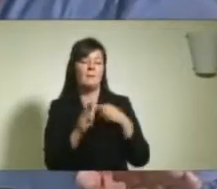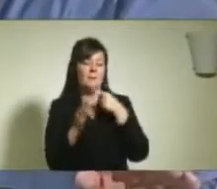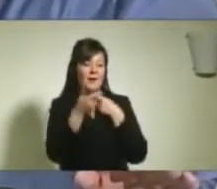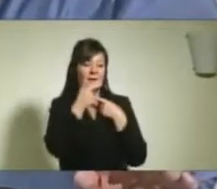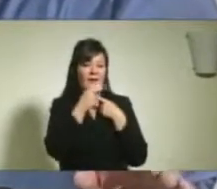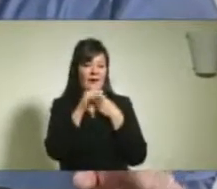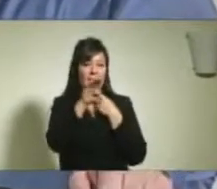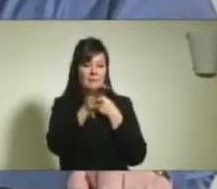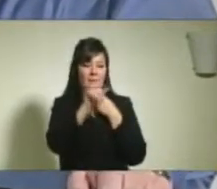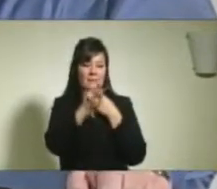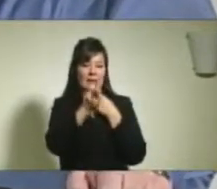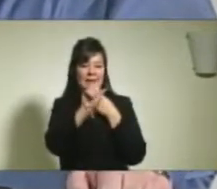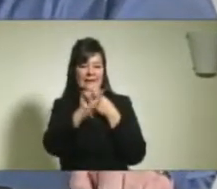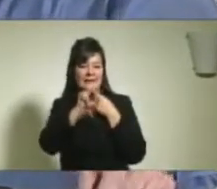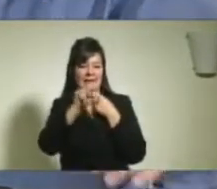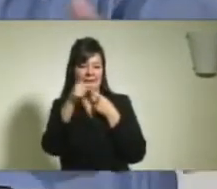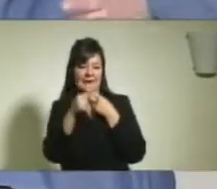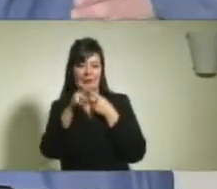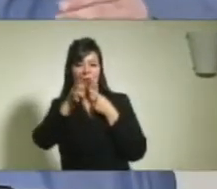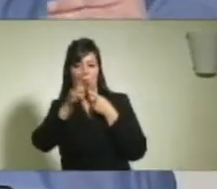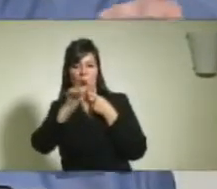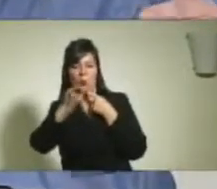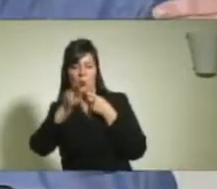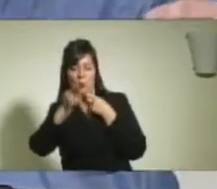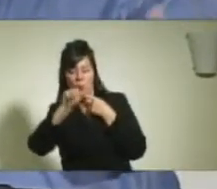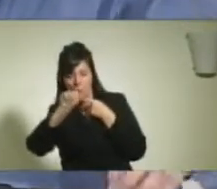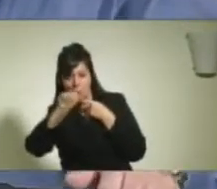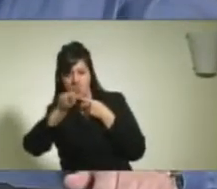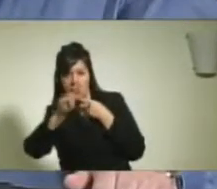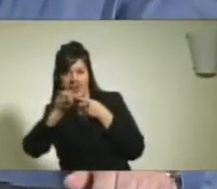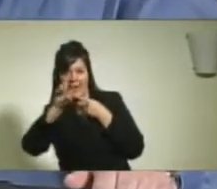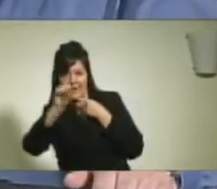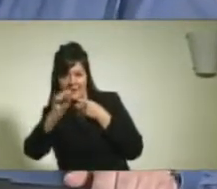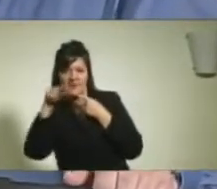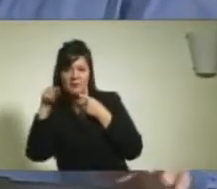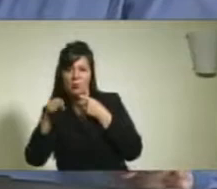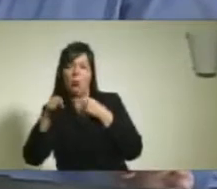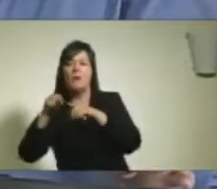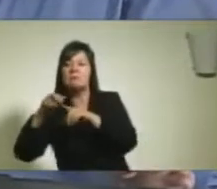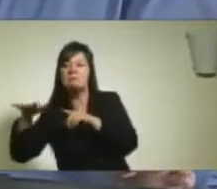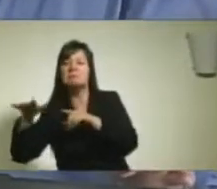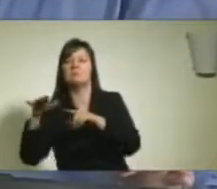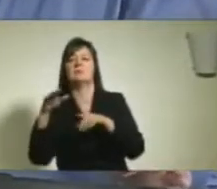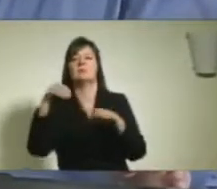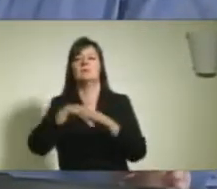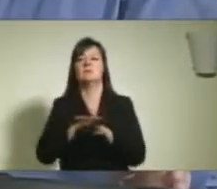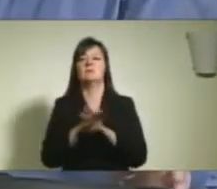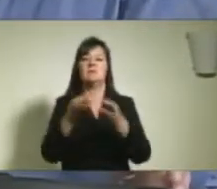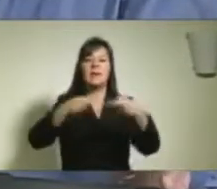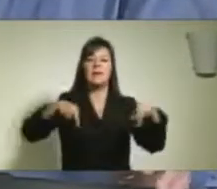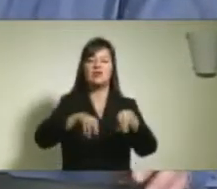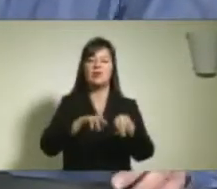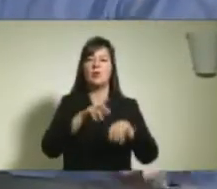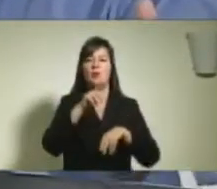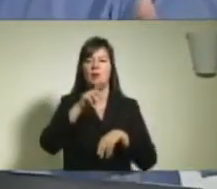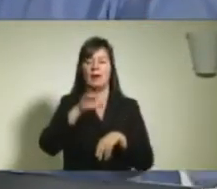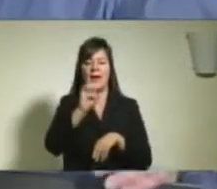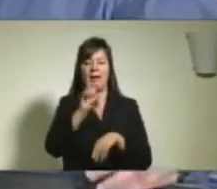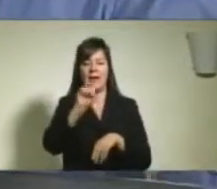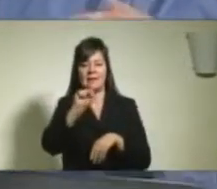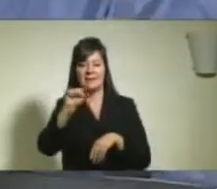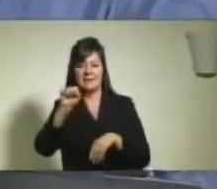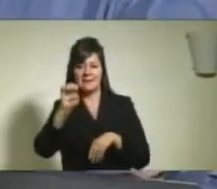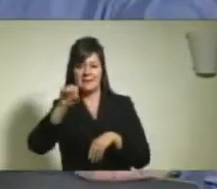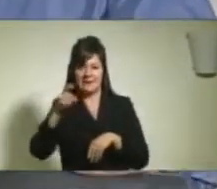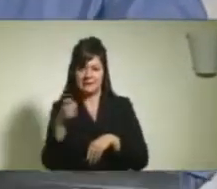Et ce qui est intéressant, c'est que quand les gens vont voir la pétition, on leur demande non seulement de la signer, mais nous nous en servons aussi